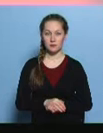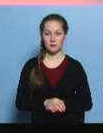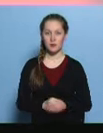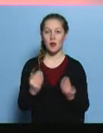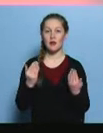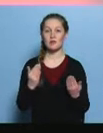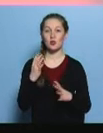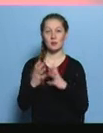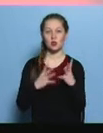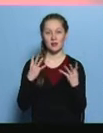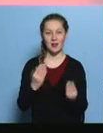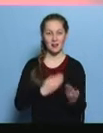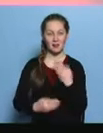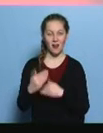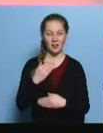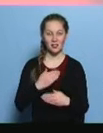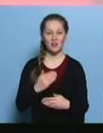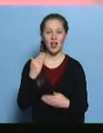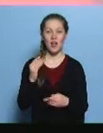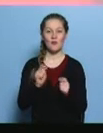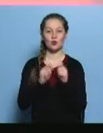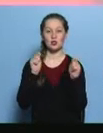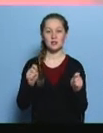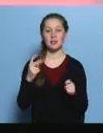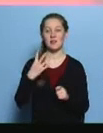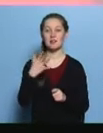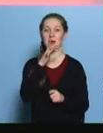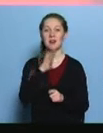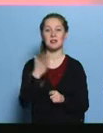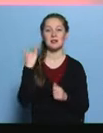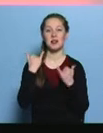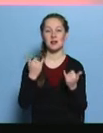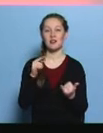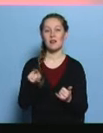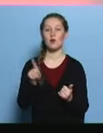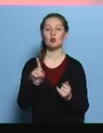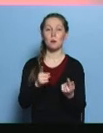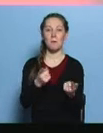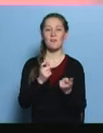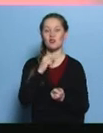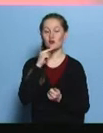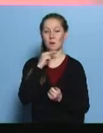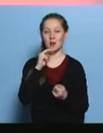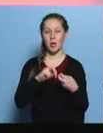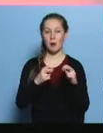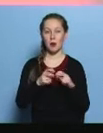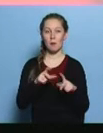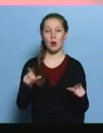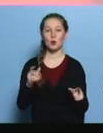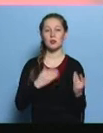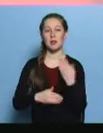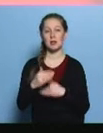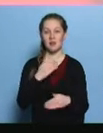Сегодня Международный день инвалидов. Его учредили четверть века назад для того, чтобы привлечь внимание к проблемам людей с ограниченными